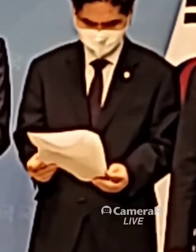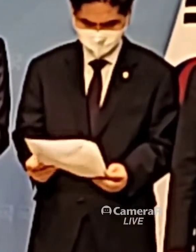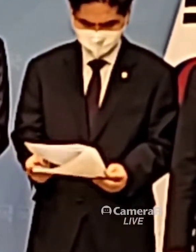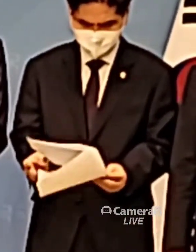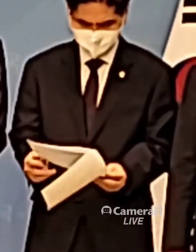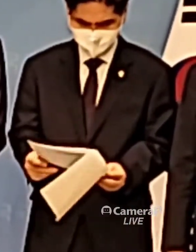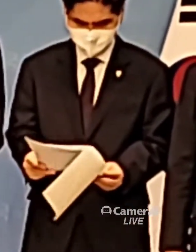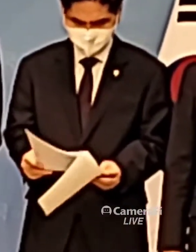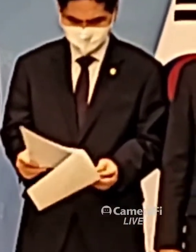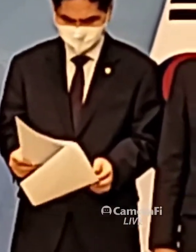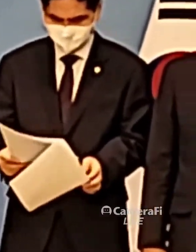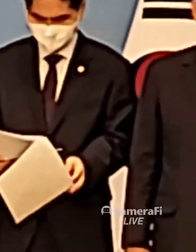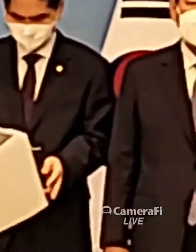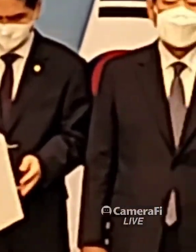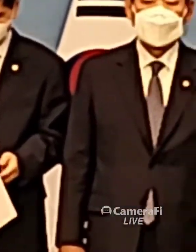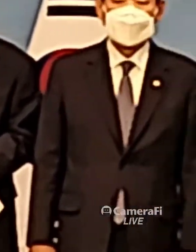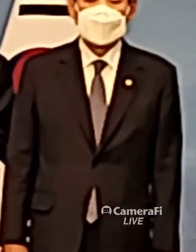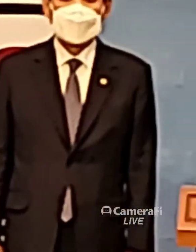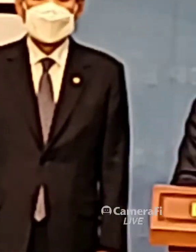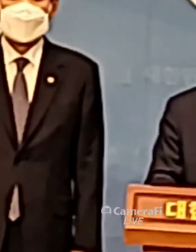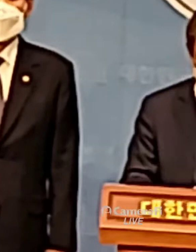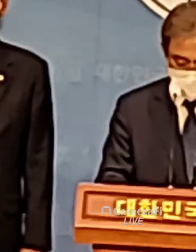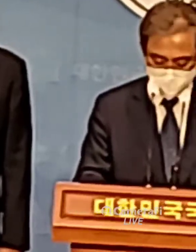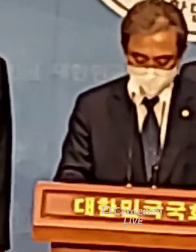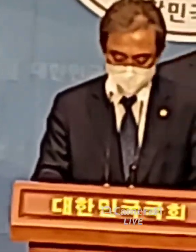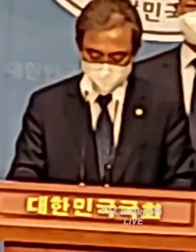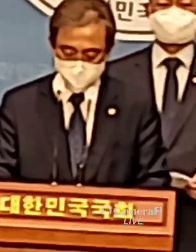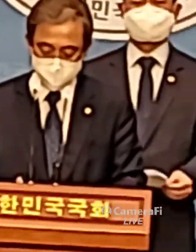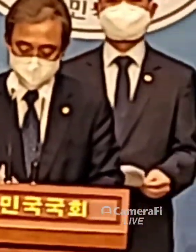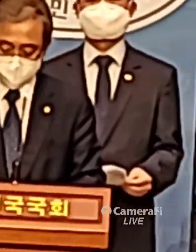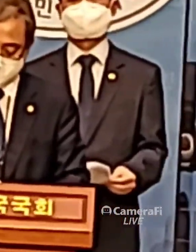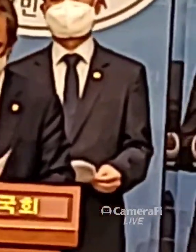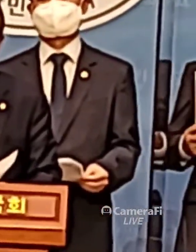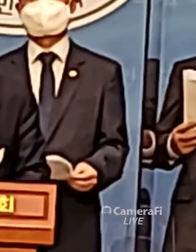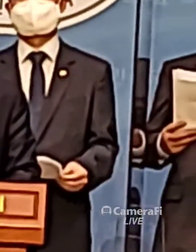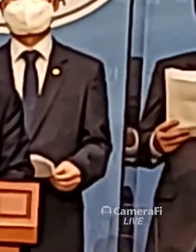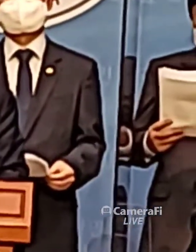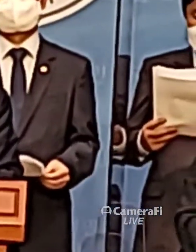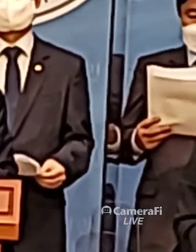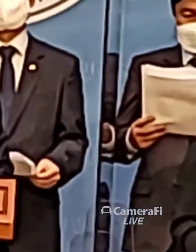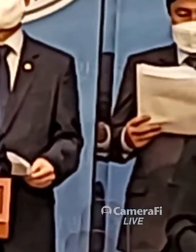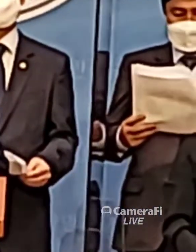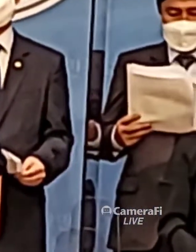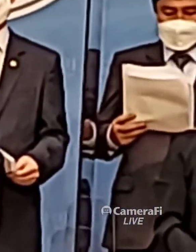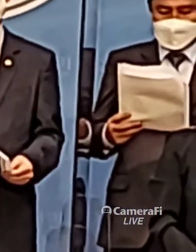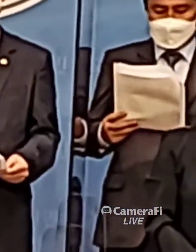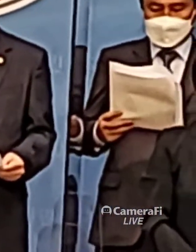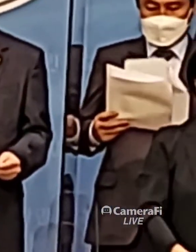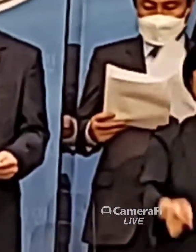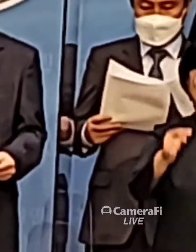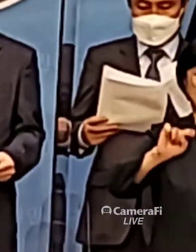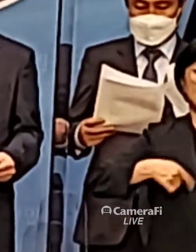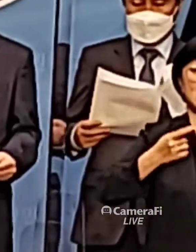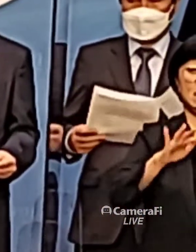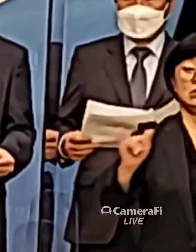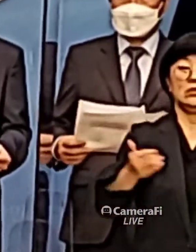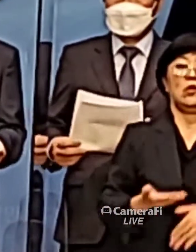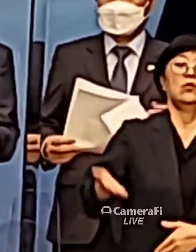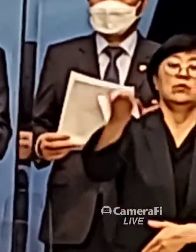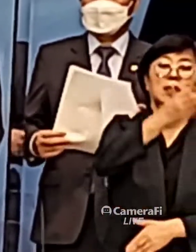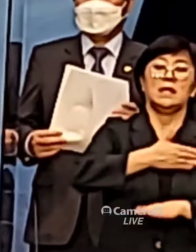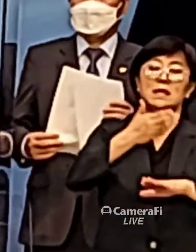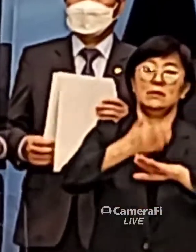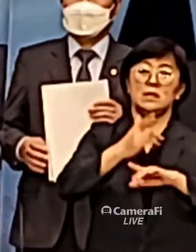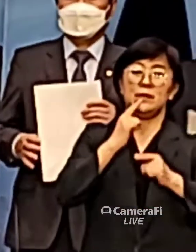위해 광특별자치도법의 공인 통과까지 긴장의 끈을 놓지 않겠습니다. 이 자리에 참석해 주신 모든 의원님께